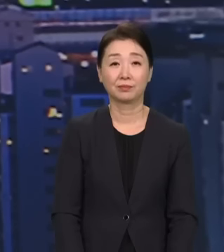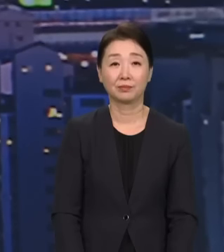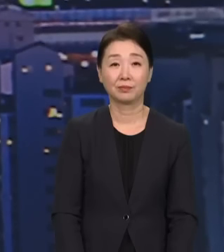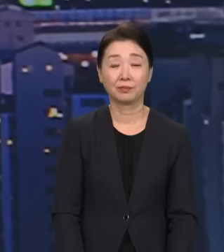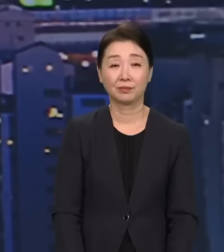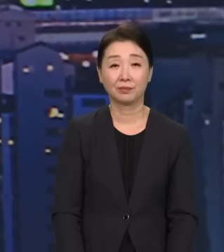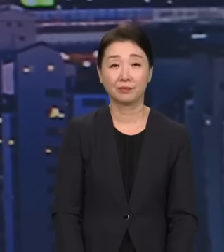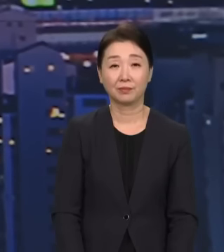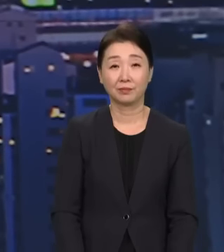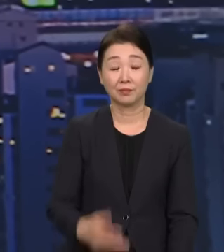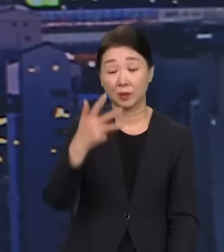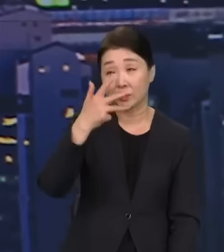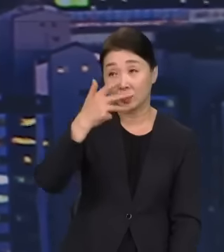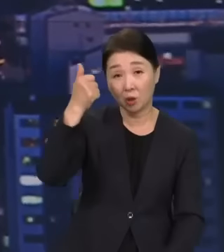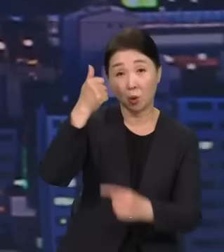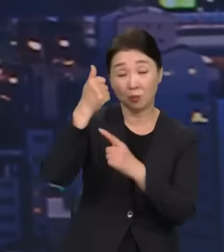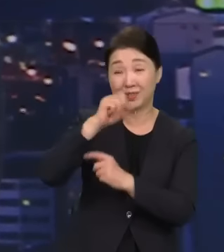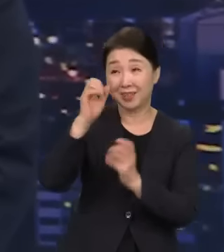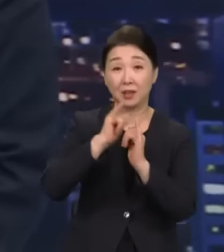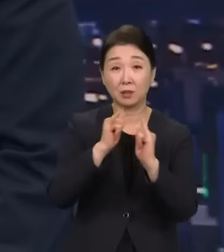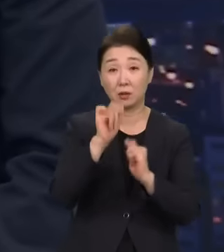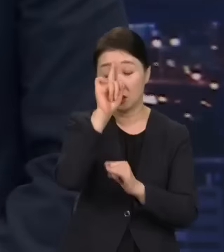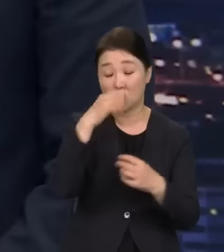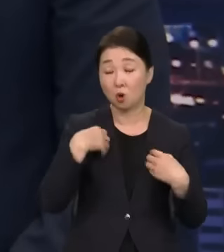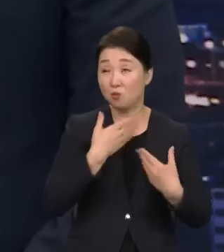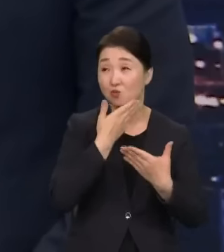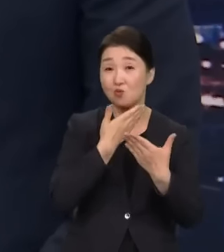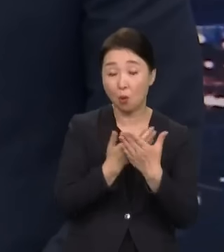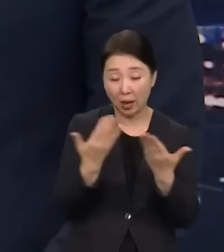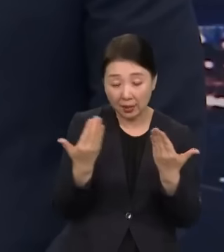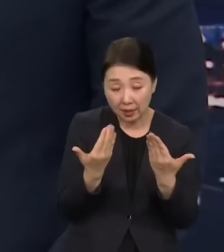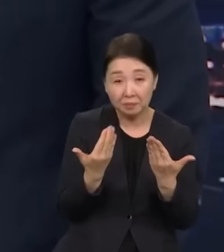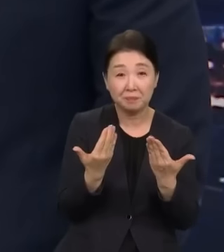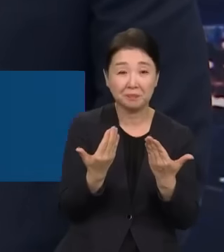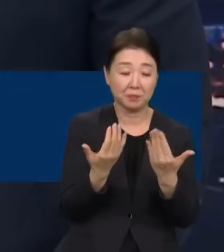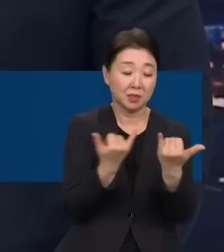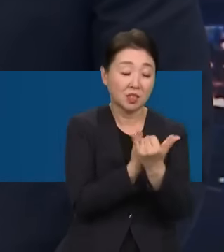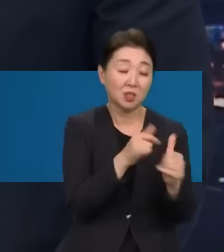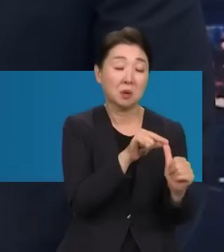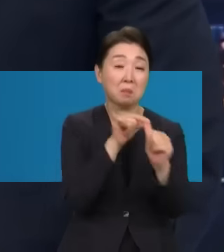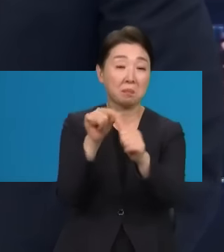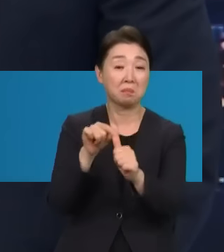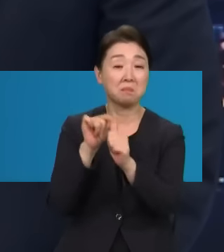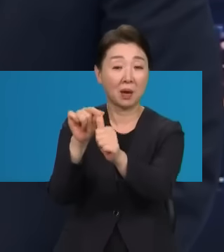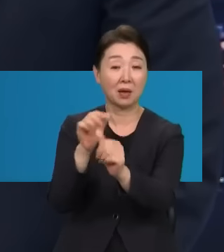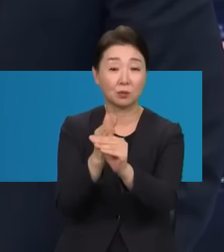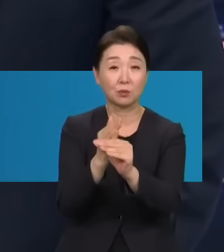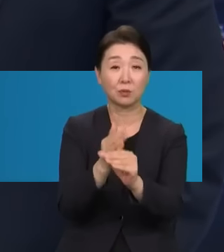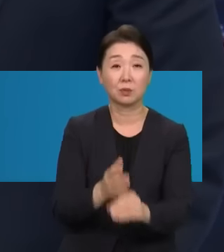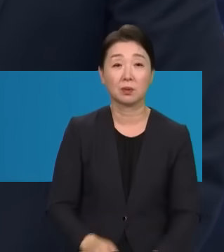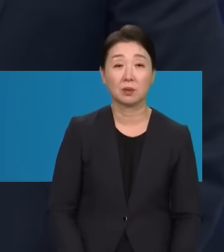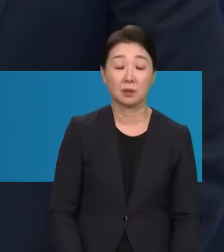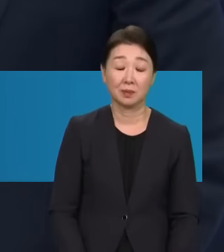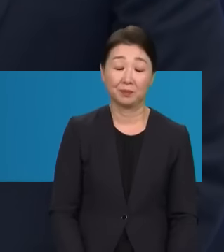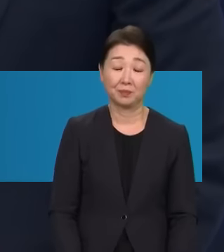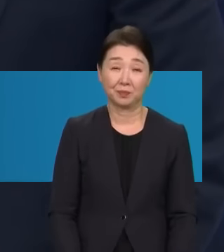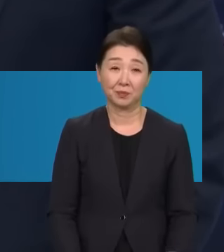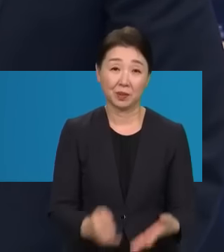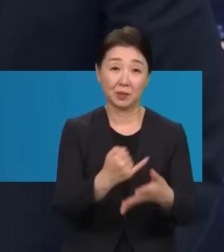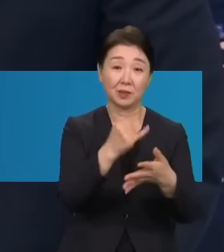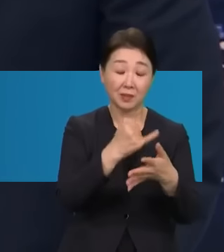네, 다음 소식입니다. 트럼프 당선인이 정부 요직에 자신의 친인척들을 잇따라 임명하고 있습니다. 큰딸의